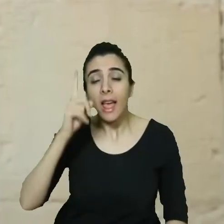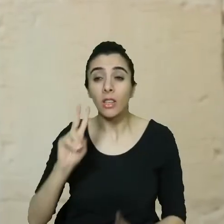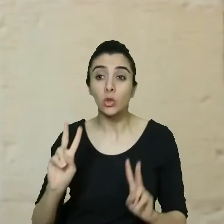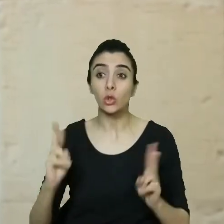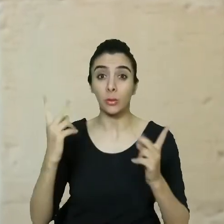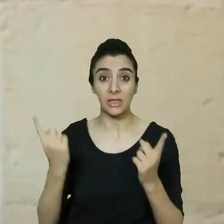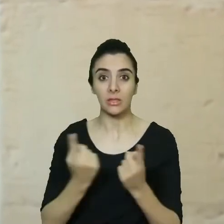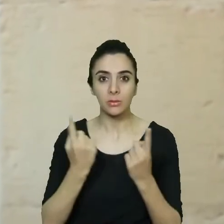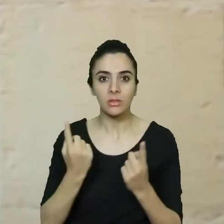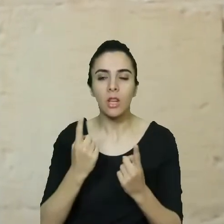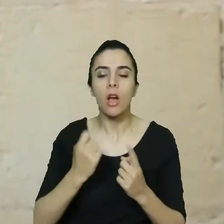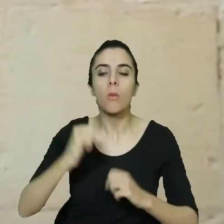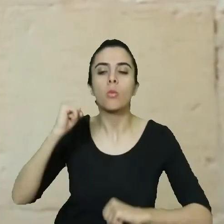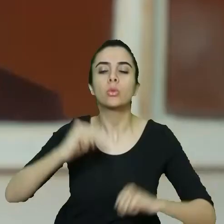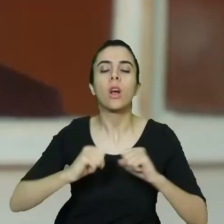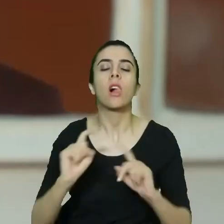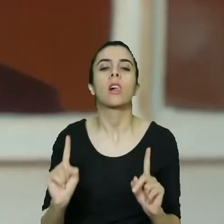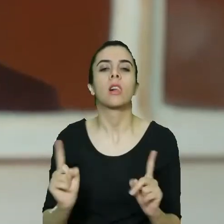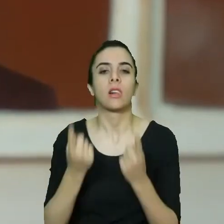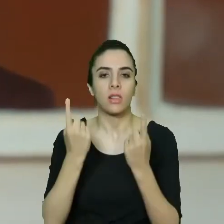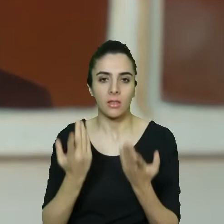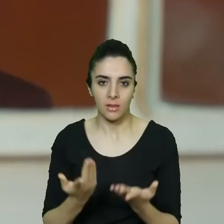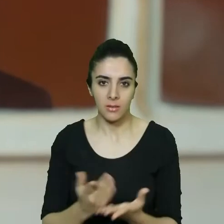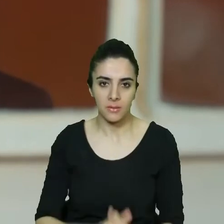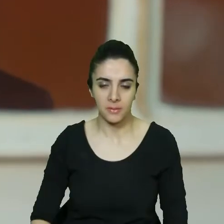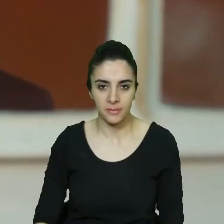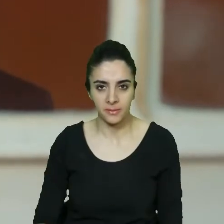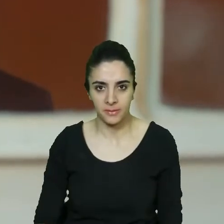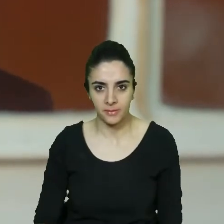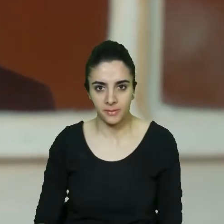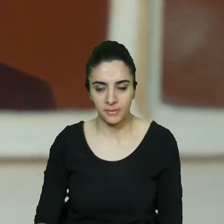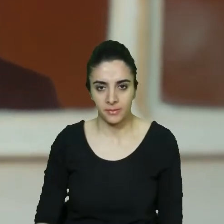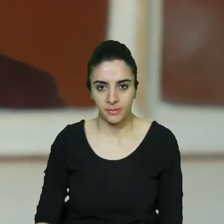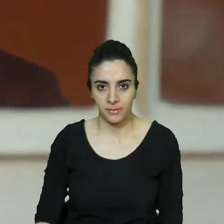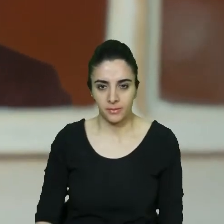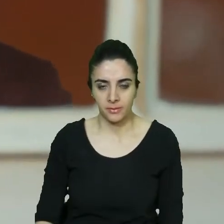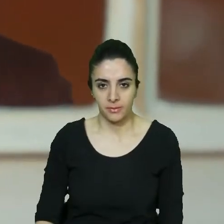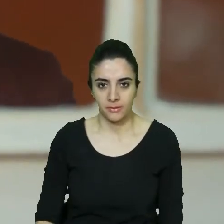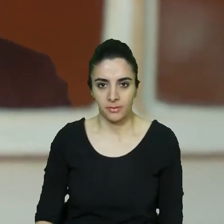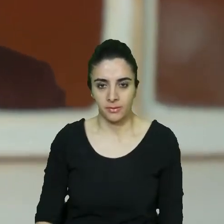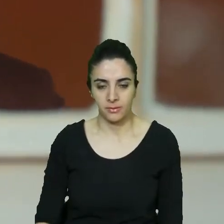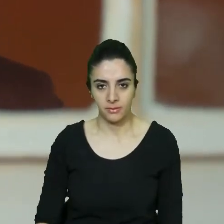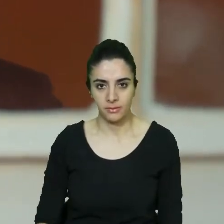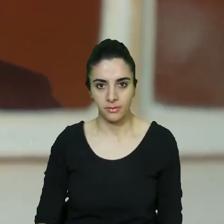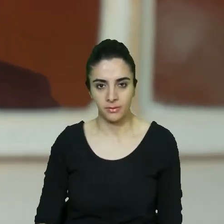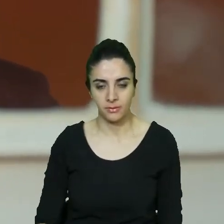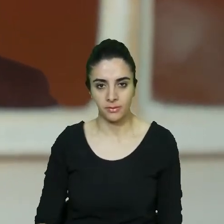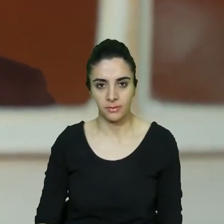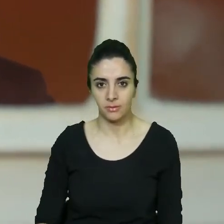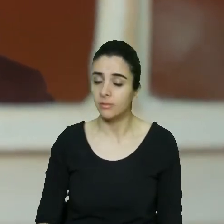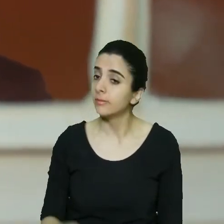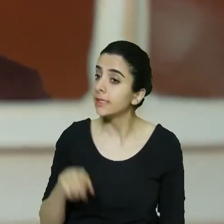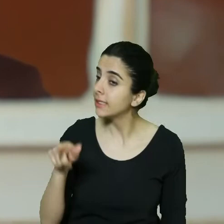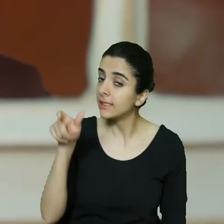mucize onunla baş edemez bile. Zehra yaşlarını sıkarak zorla yutkundu. Peki